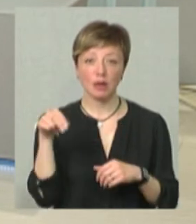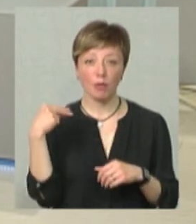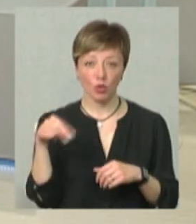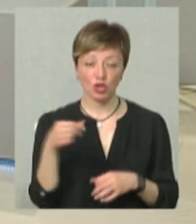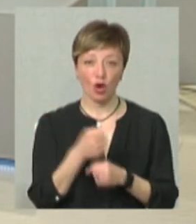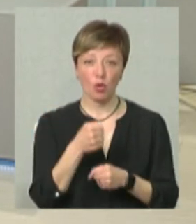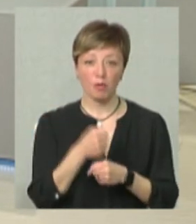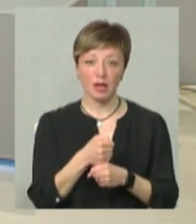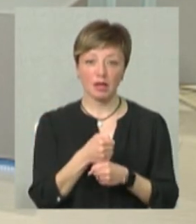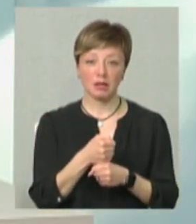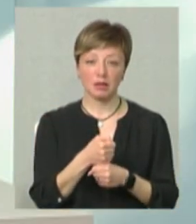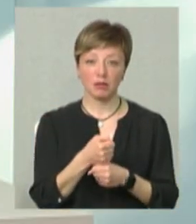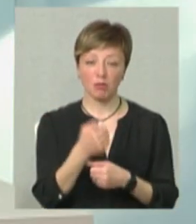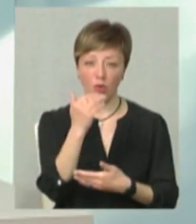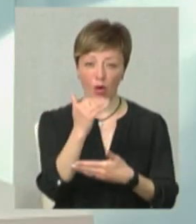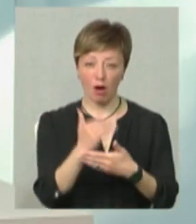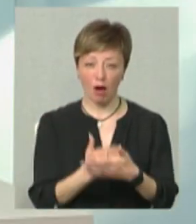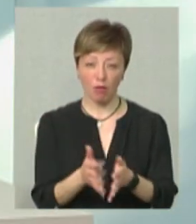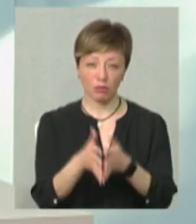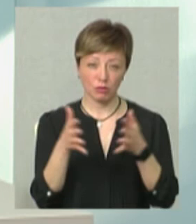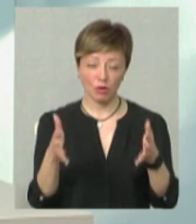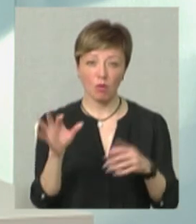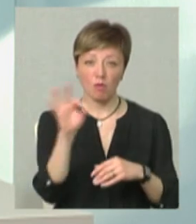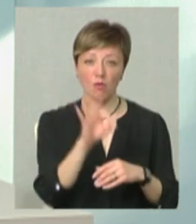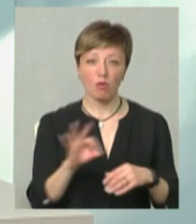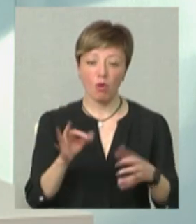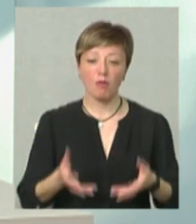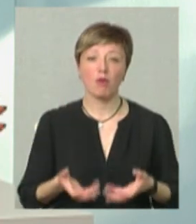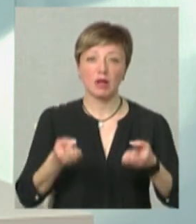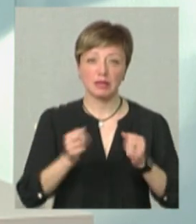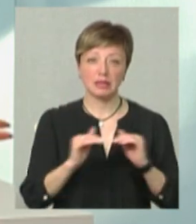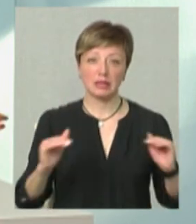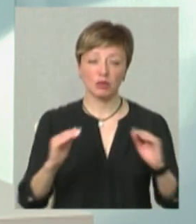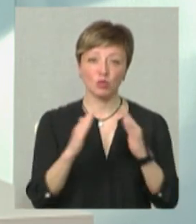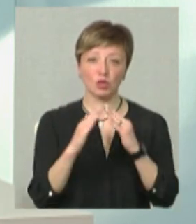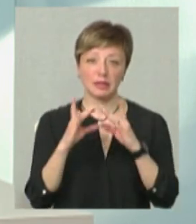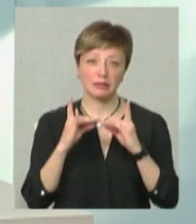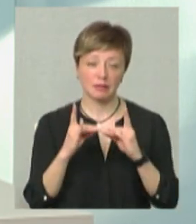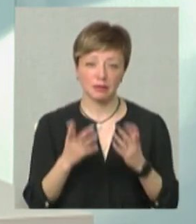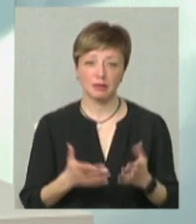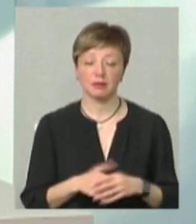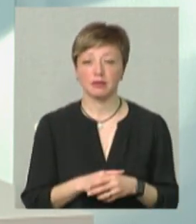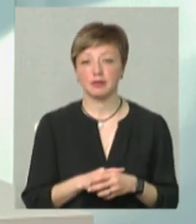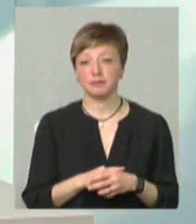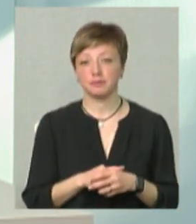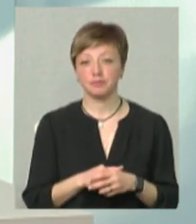Запоріжжя робили цілу програму про те, як рятували дітей з дитячих будинків